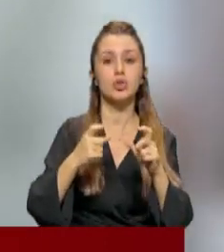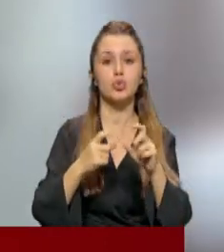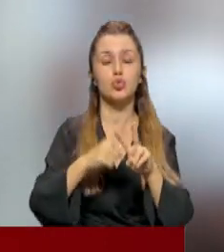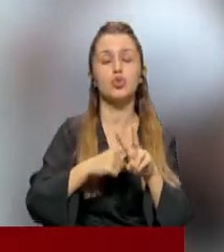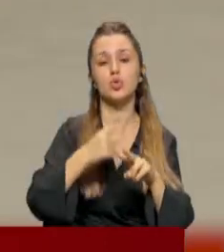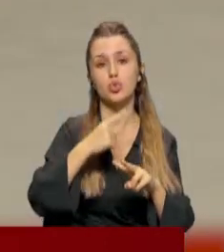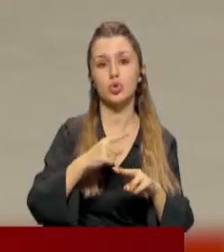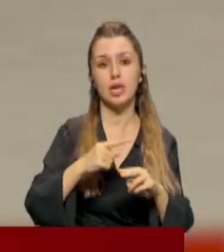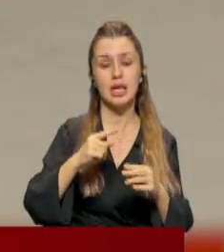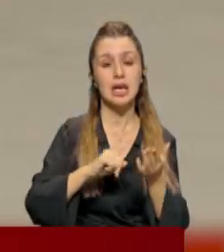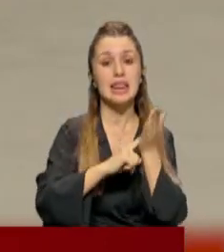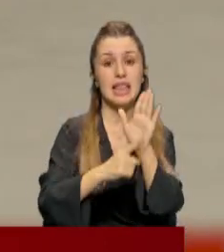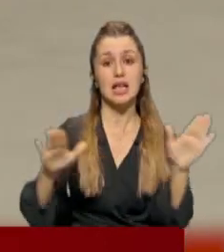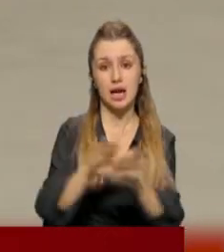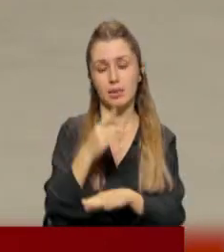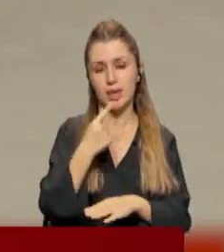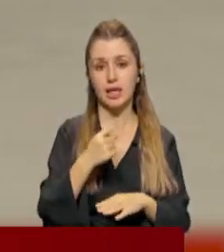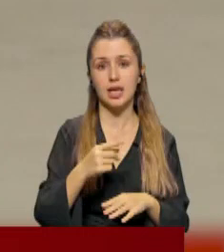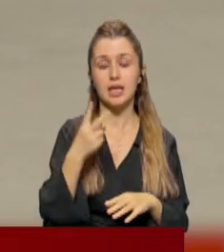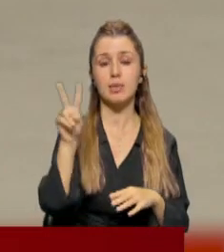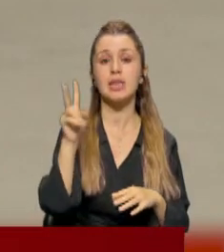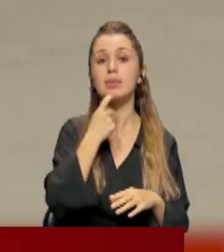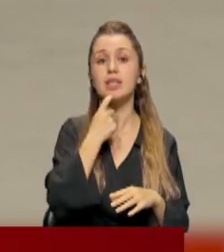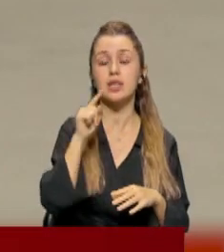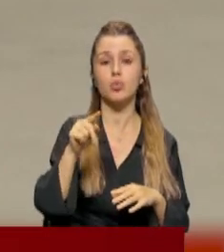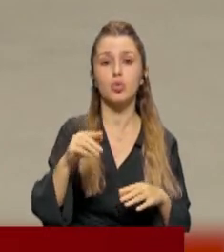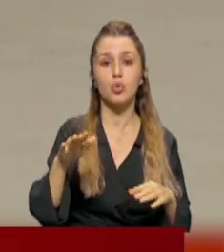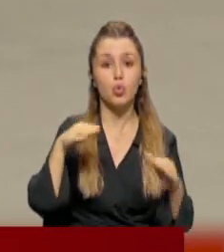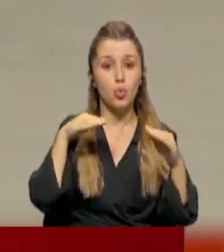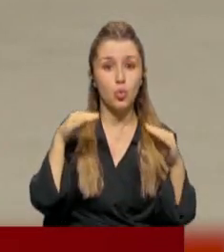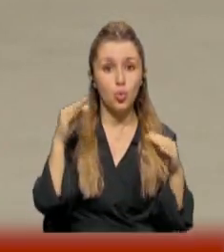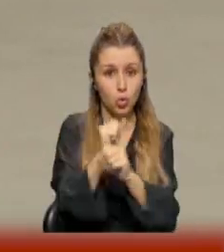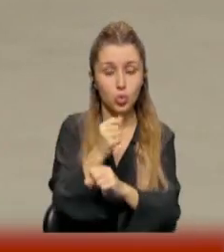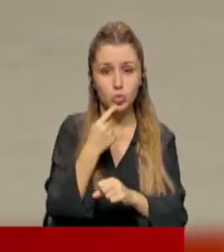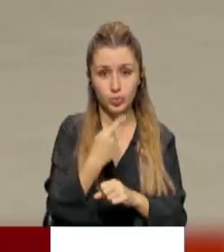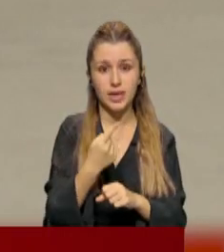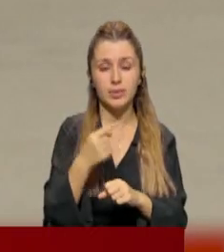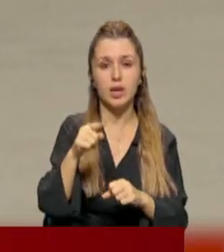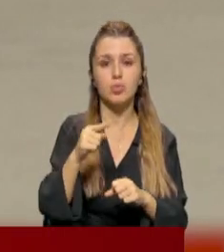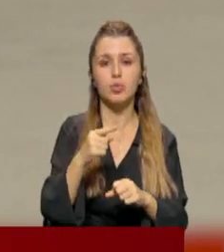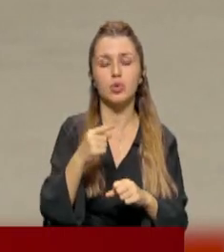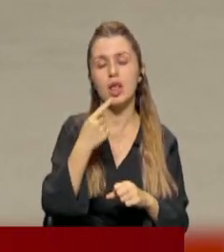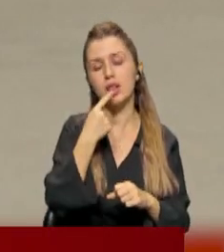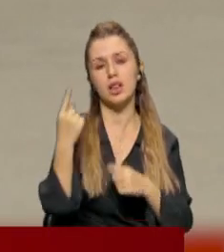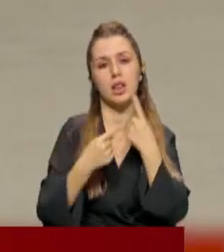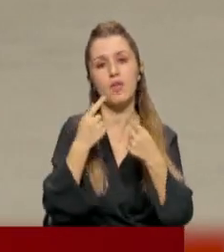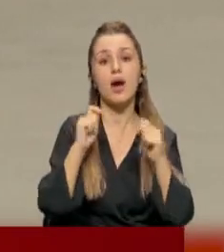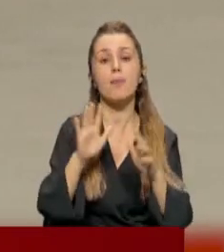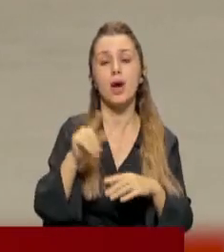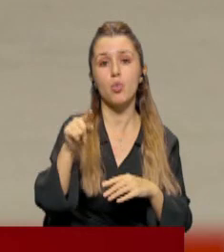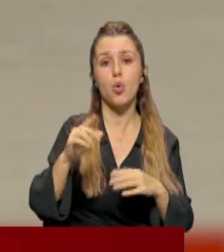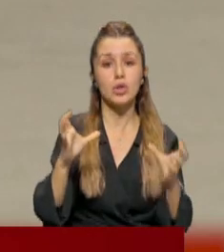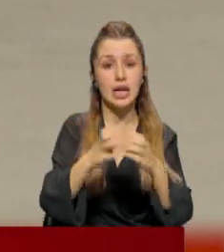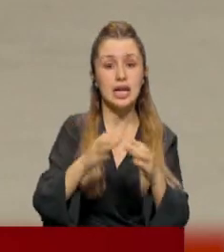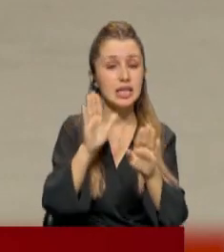karartmaya dikkat çekti. 2020 yılında ben o çocuğu koruma altına aldım deyip de ağzını açıp tek laf etmeyen, o